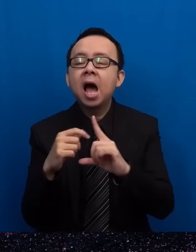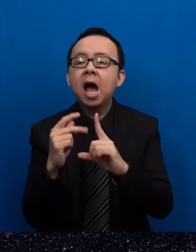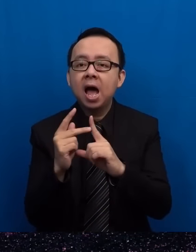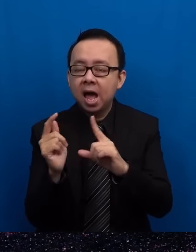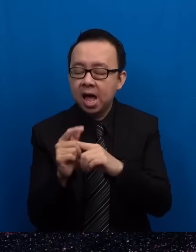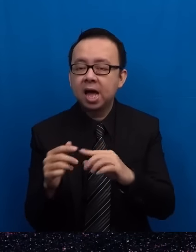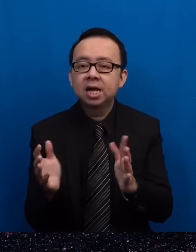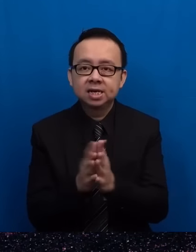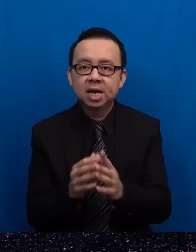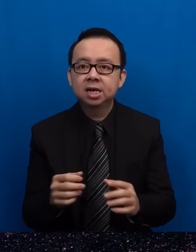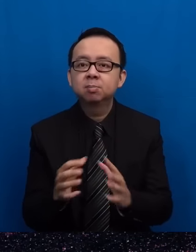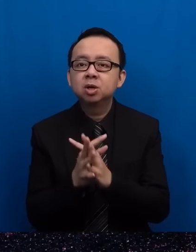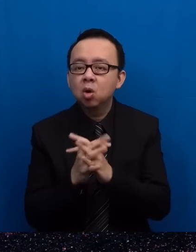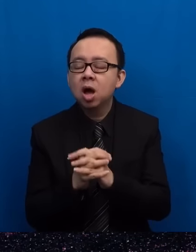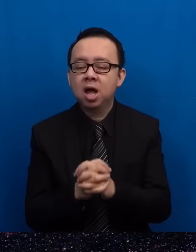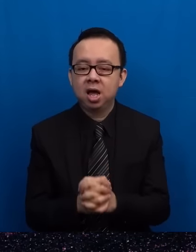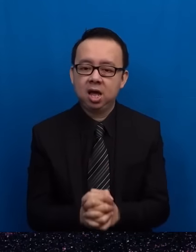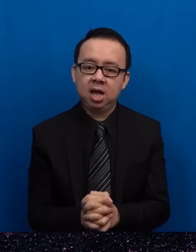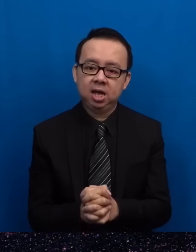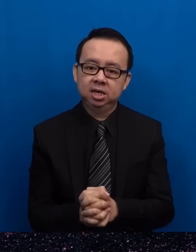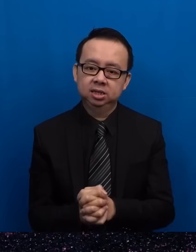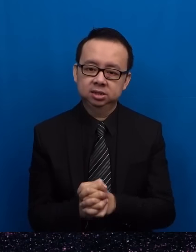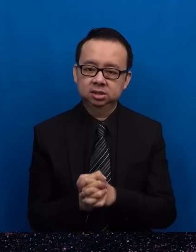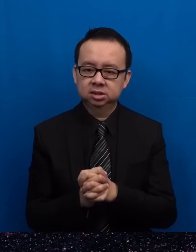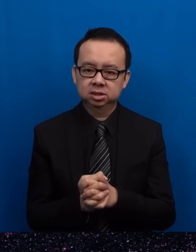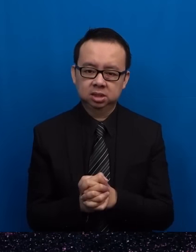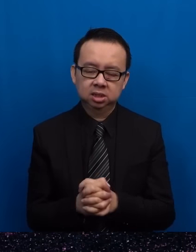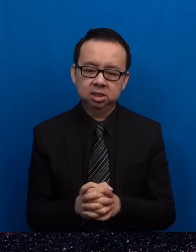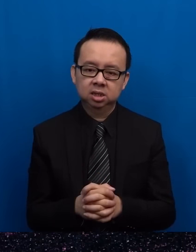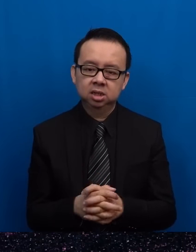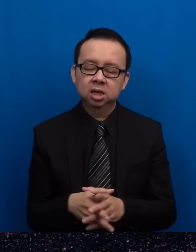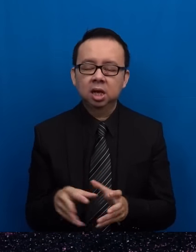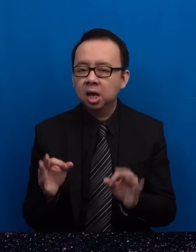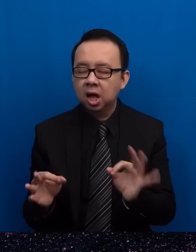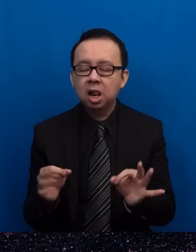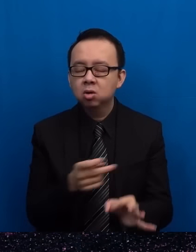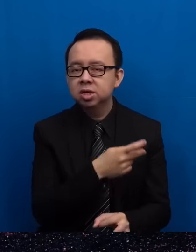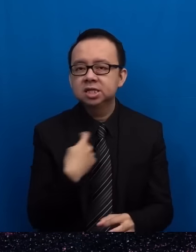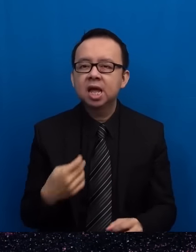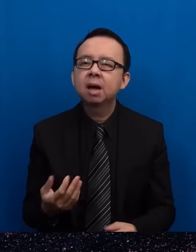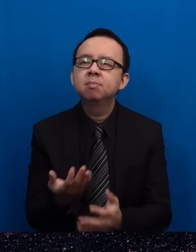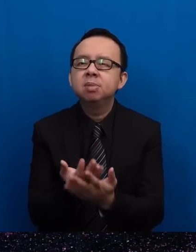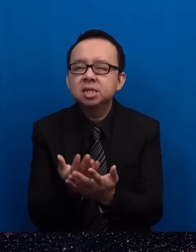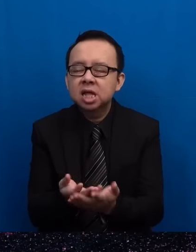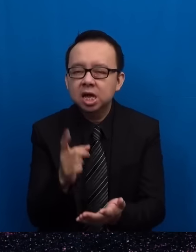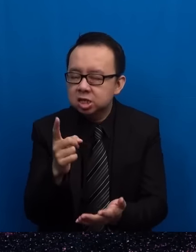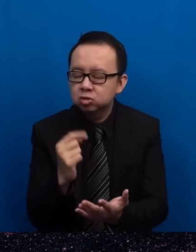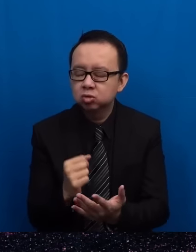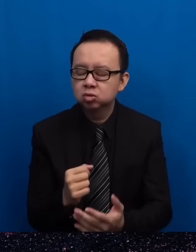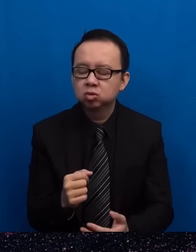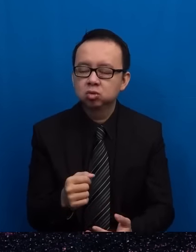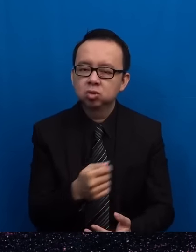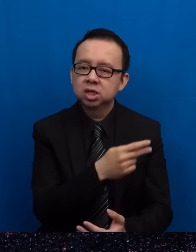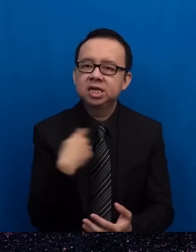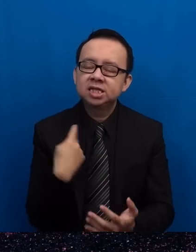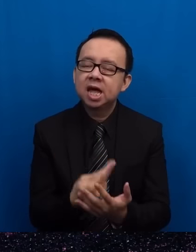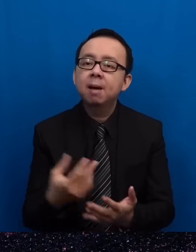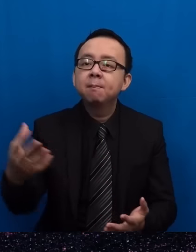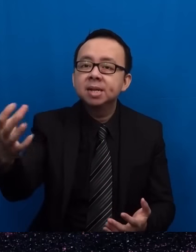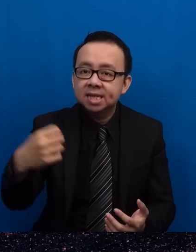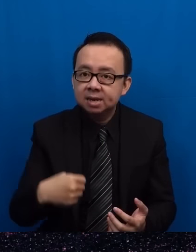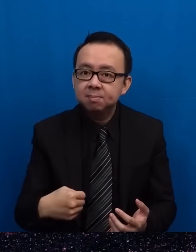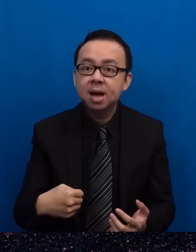itu. Karena itu saya coba bandingkan begini aja. Kalau meminta itu, kita akan menerima dengan cuma-cuma.